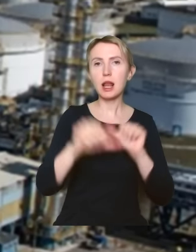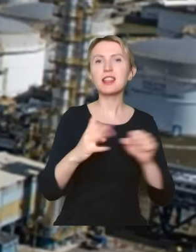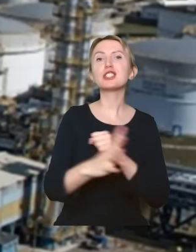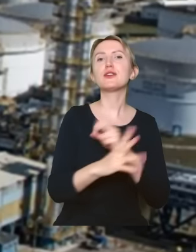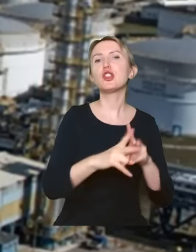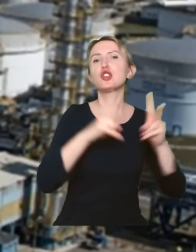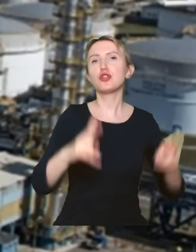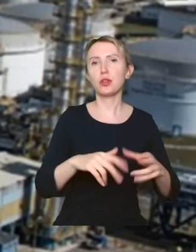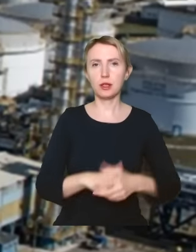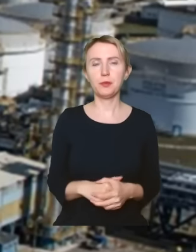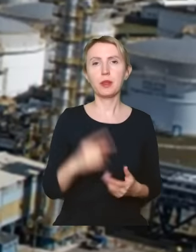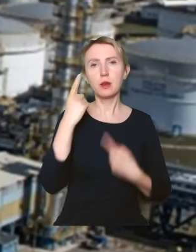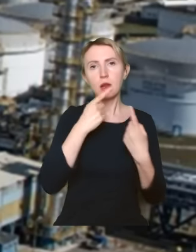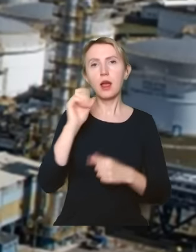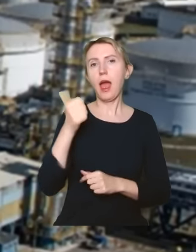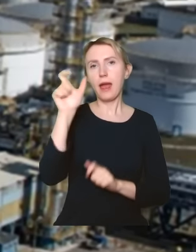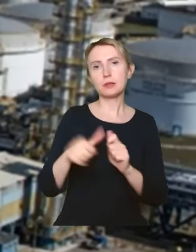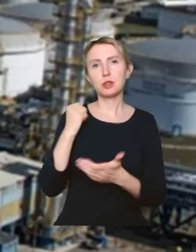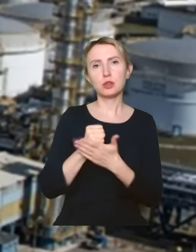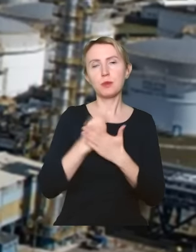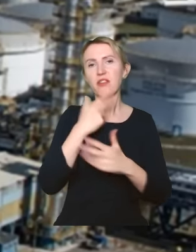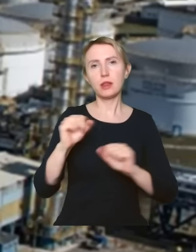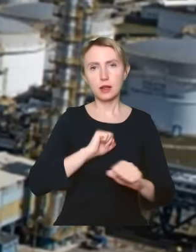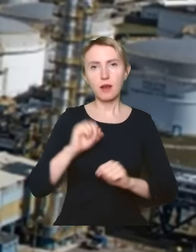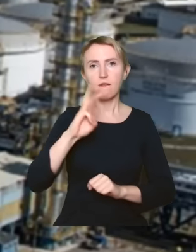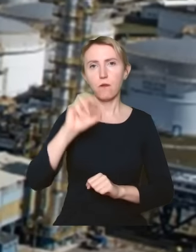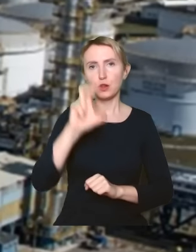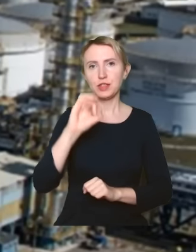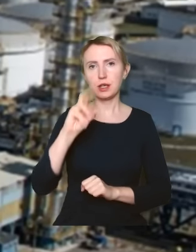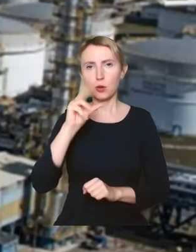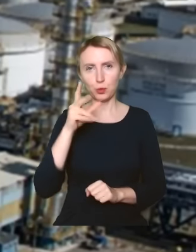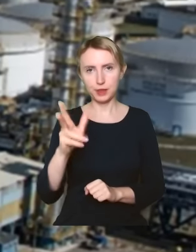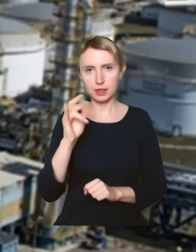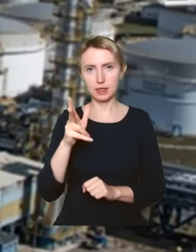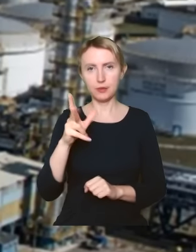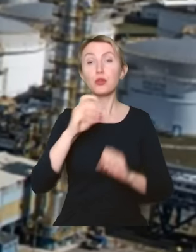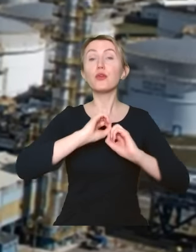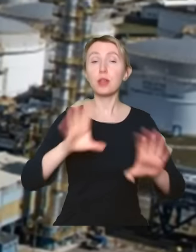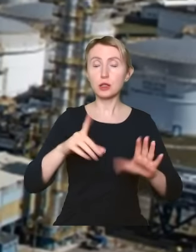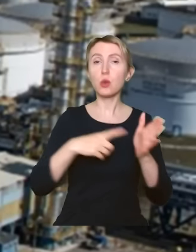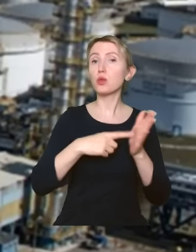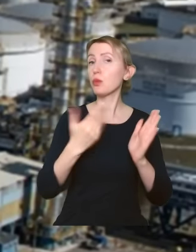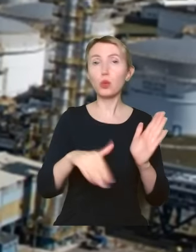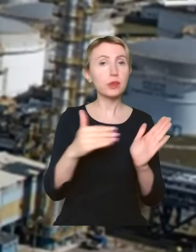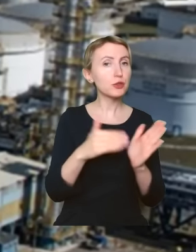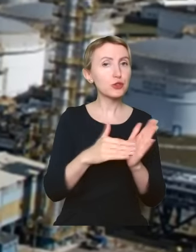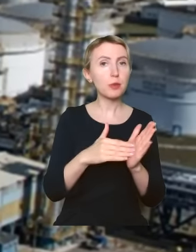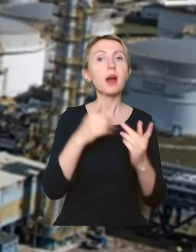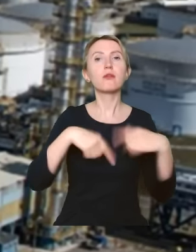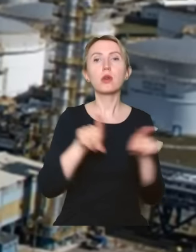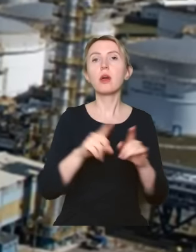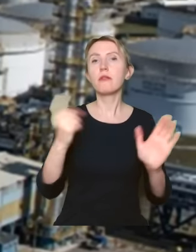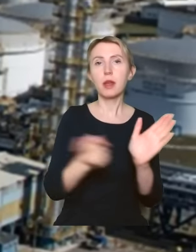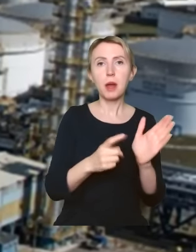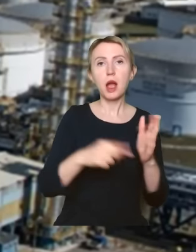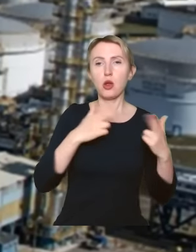90., uważa ekspert do spraw energetycznych Wojciech Jakubik. Jak wyjaśniał, wtedy nie trzeba byłoby spełniać wymagań